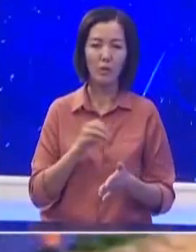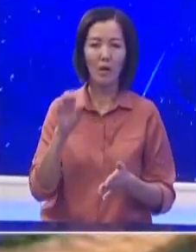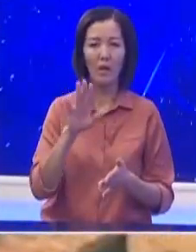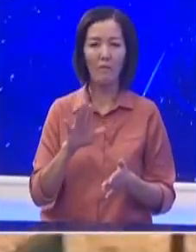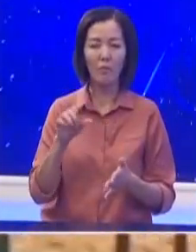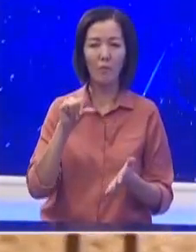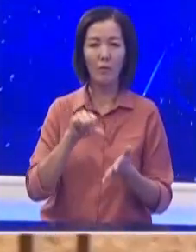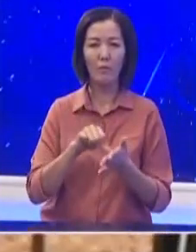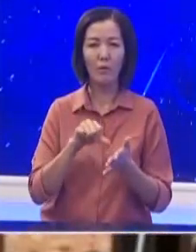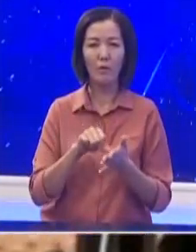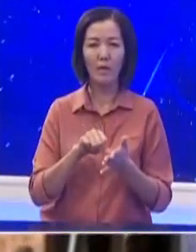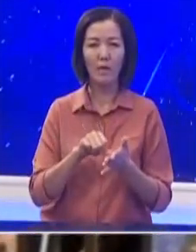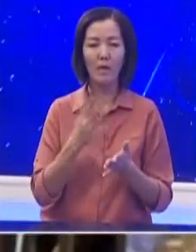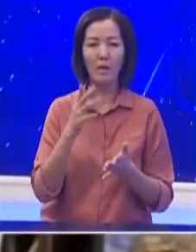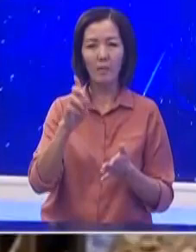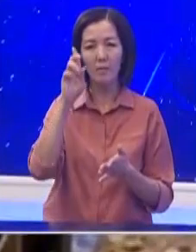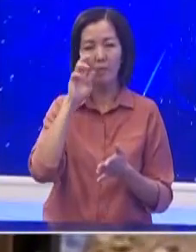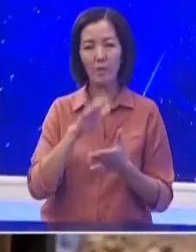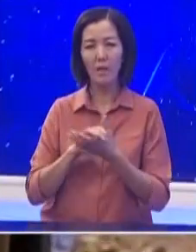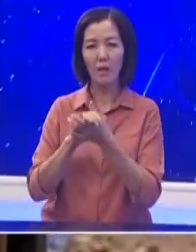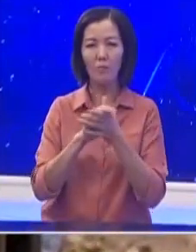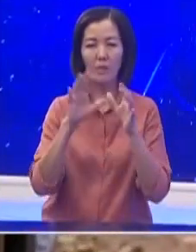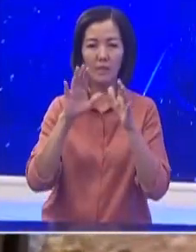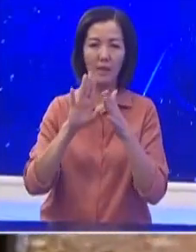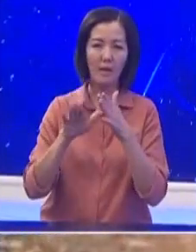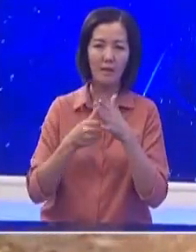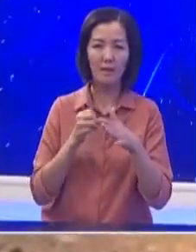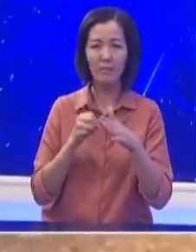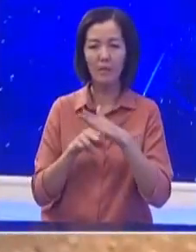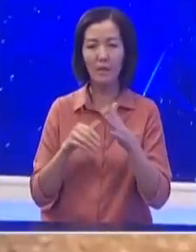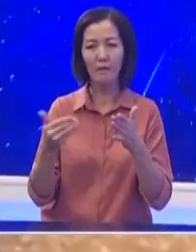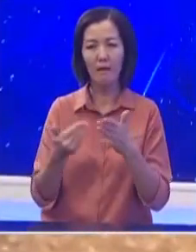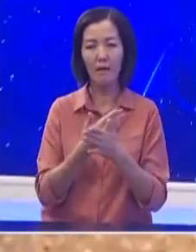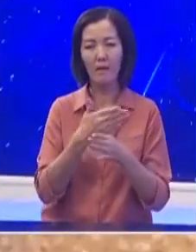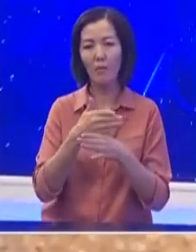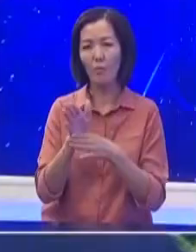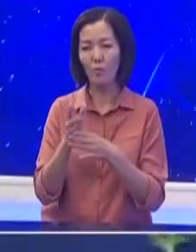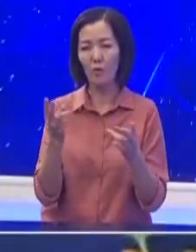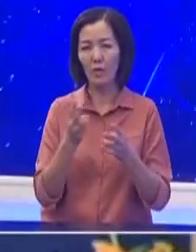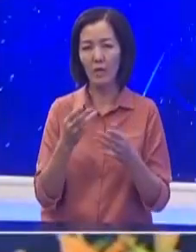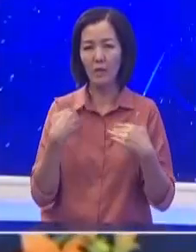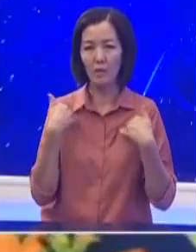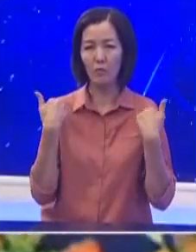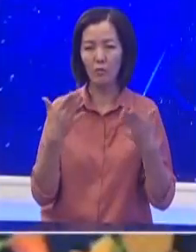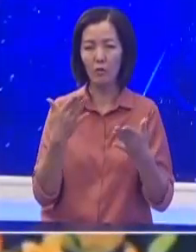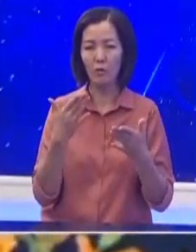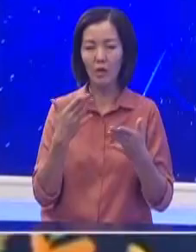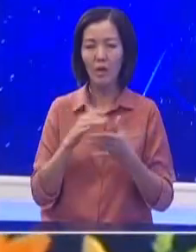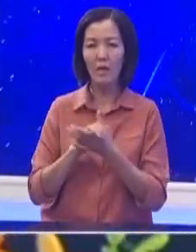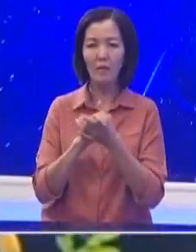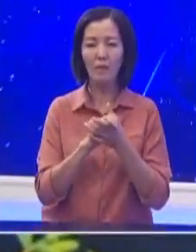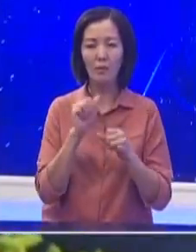Еуроодаққа мүше жерорта теңізінің бес елі қауымдастықты заңсыз мигранттардан қайта бөлу мәселесінде еріксіз ынтымақтастықты тоқтатуға